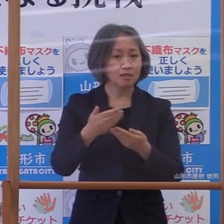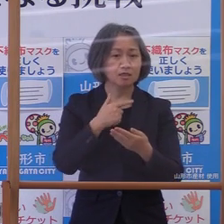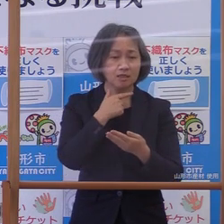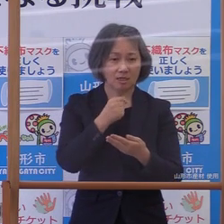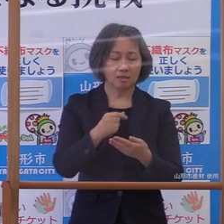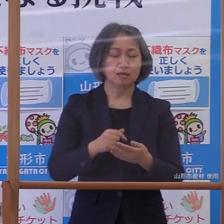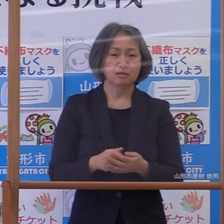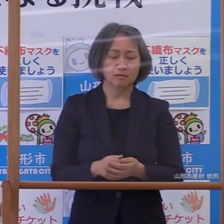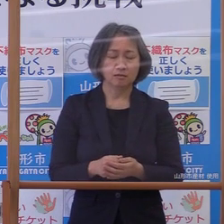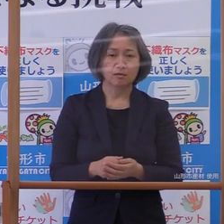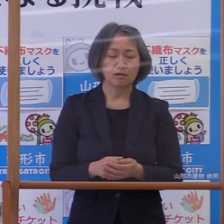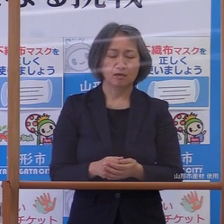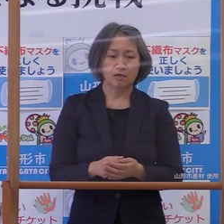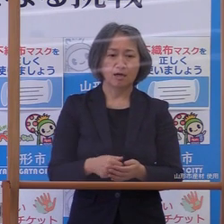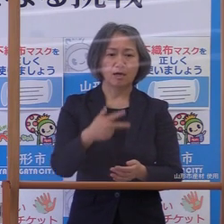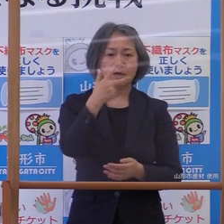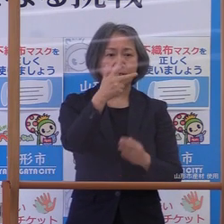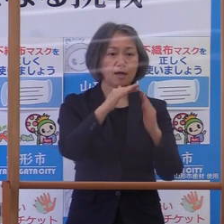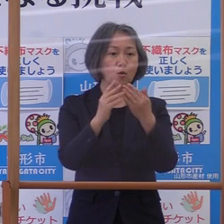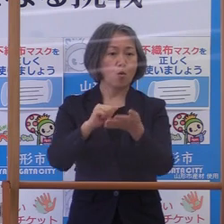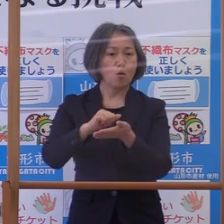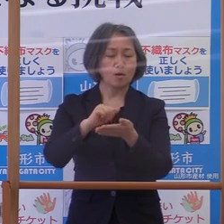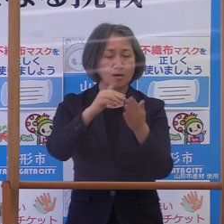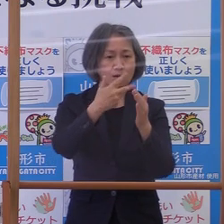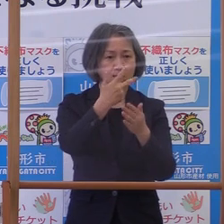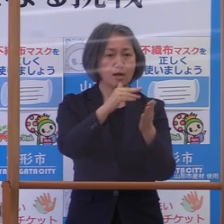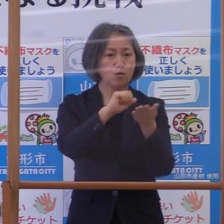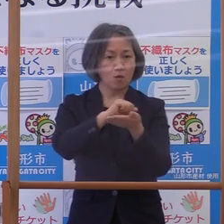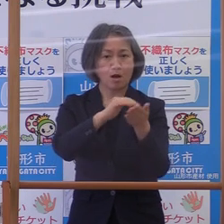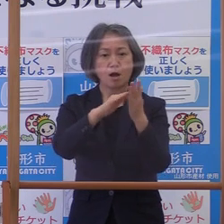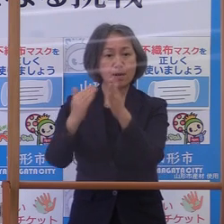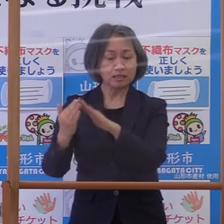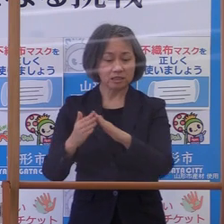をどのように活性化させるか、具体的な